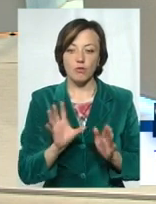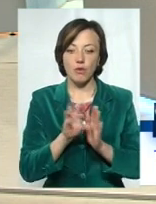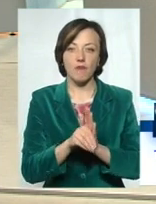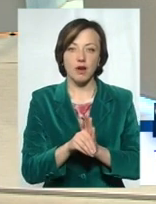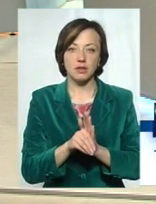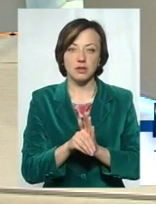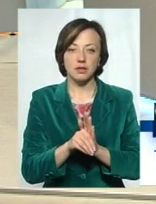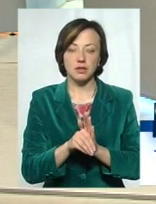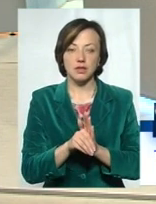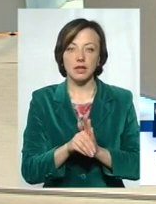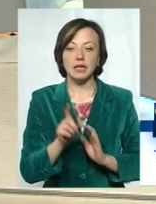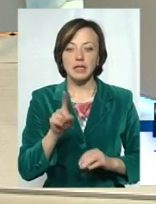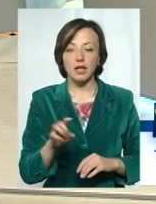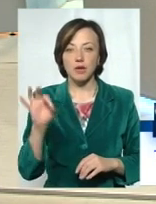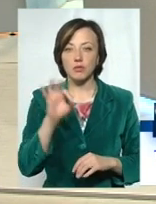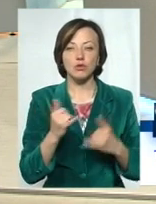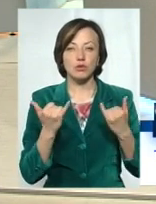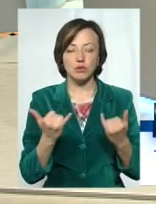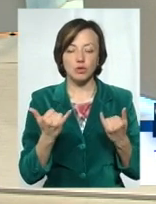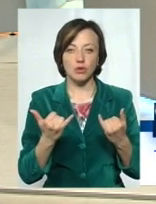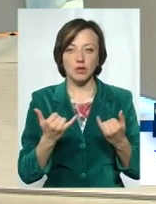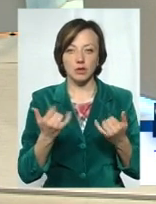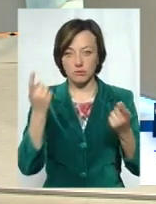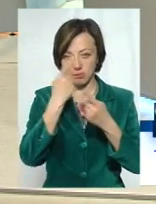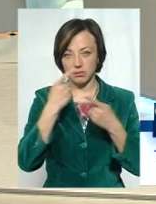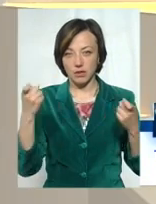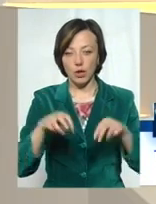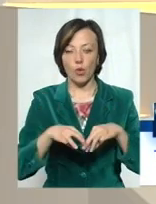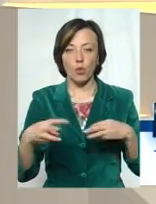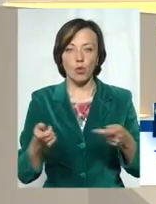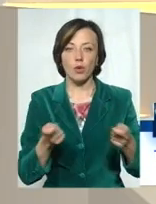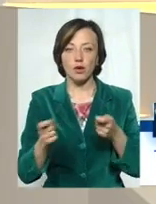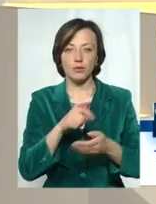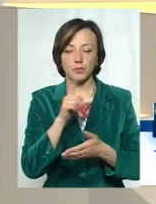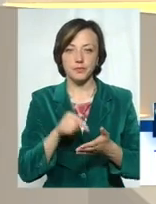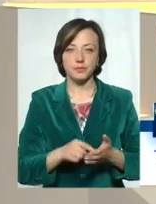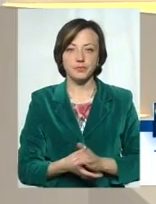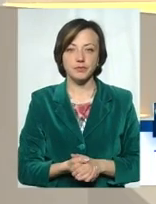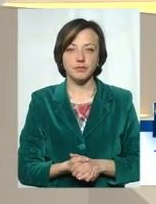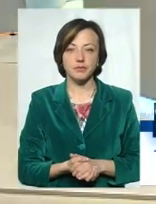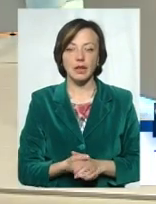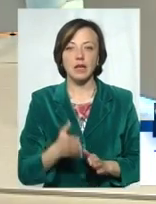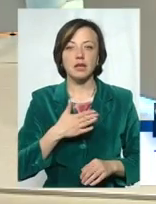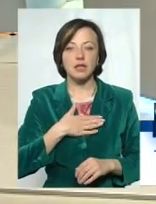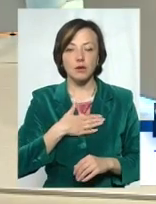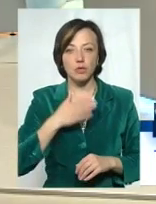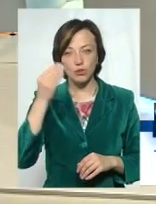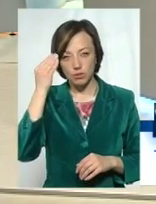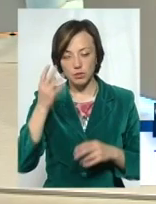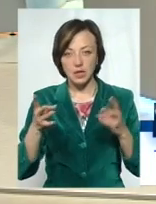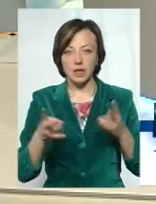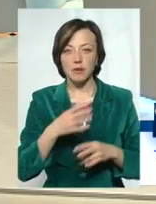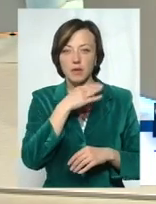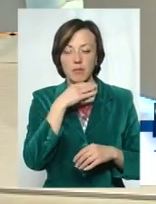впровадити от те, про що нині декларується урядом? Ну, на мою думку, треба дуже